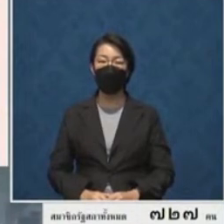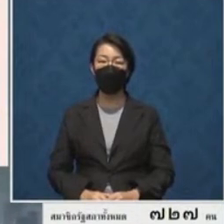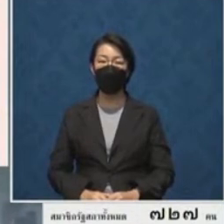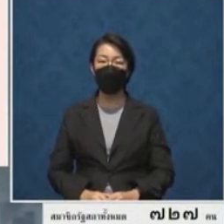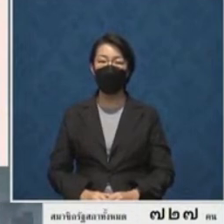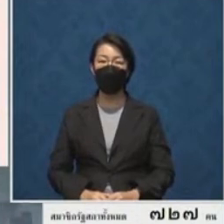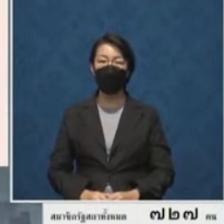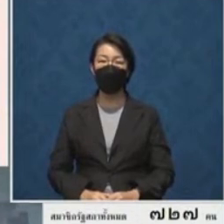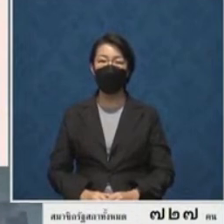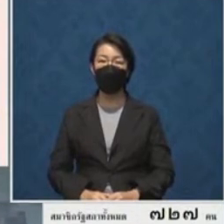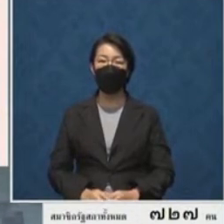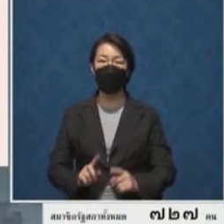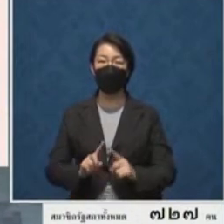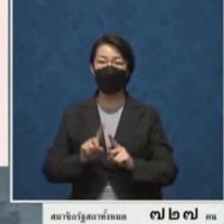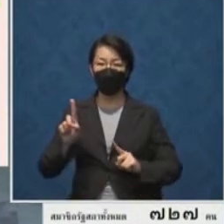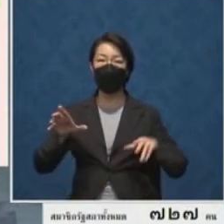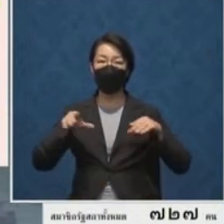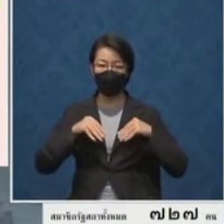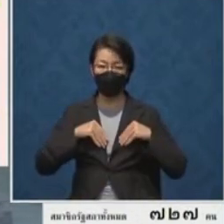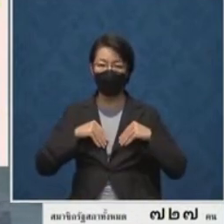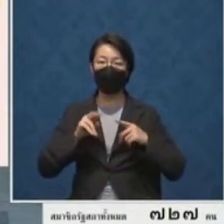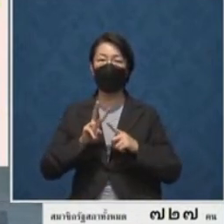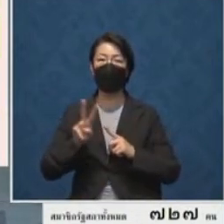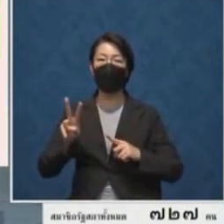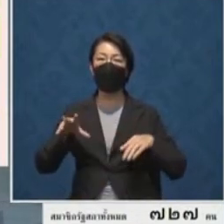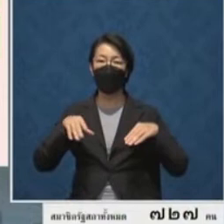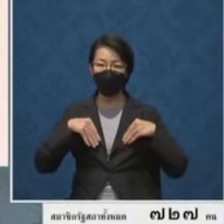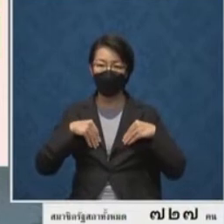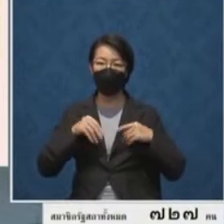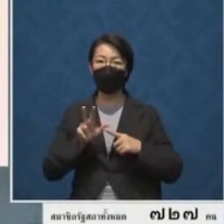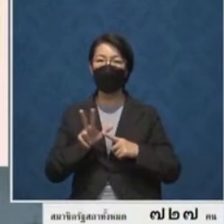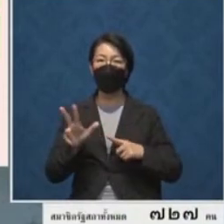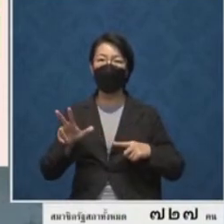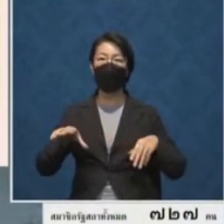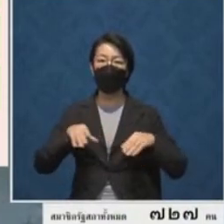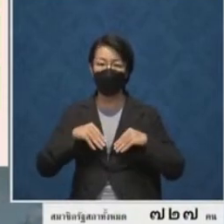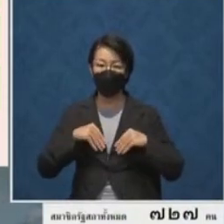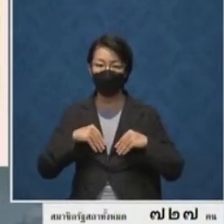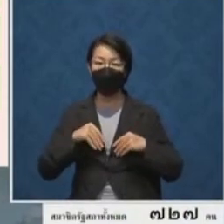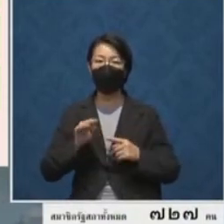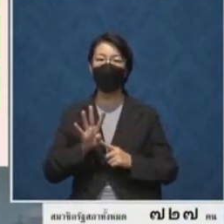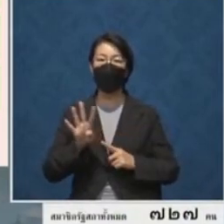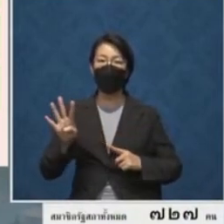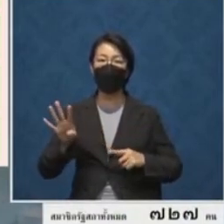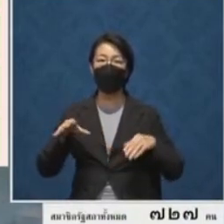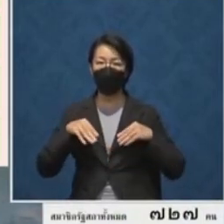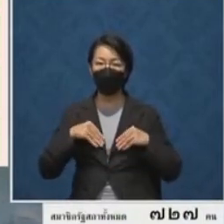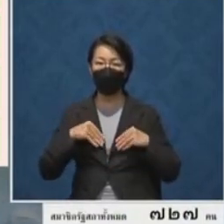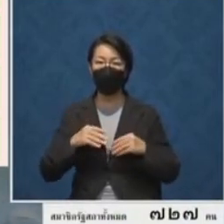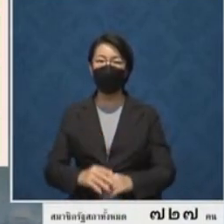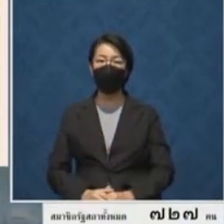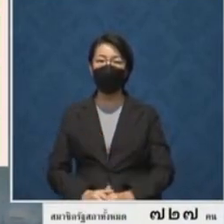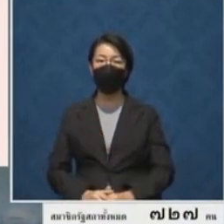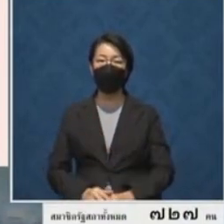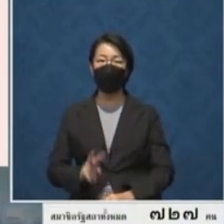1รับหลักการ2รับหลักการ3รับหลักการและ4รับหลักการ 253น